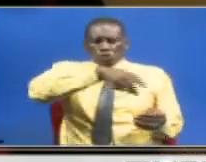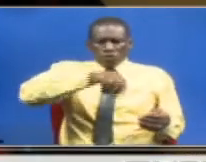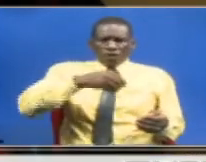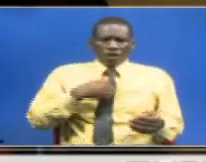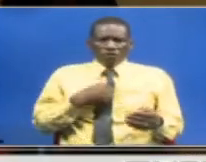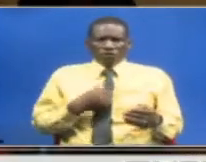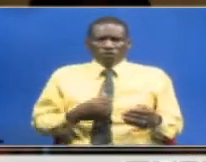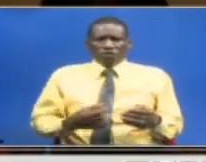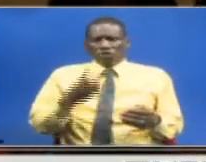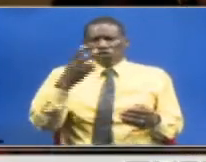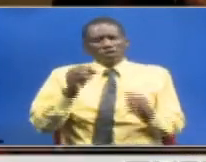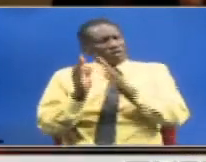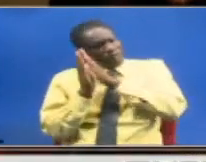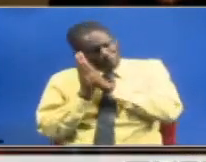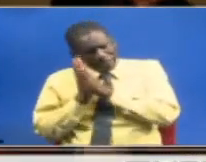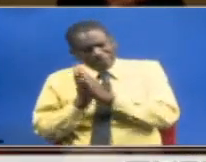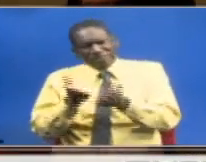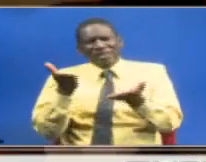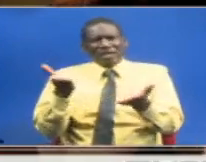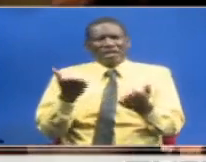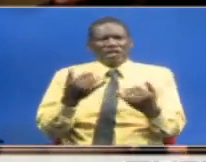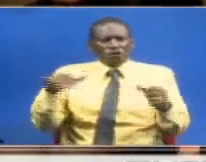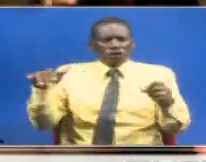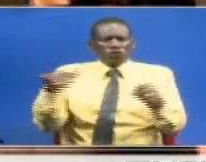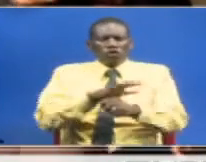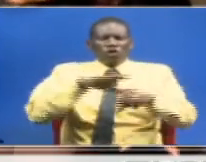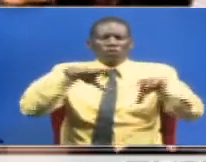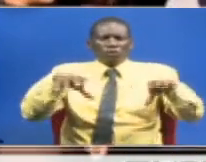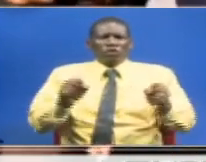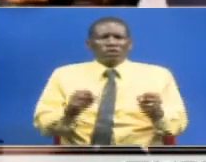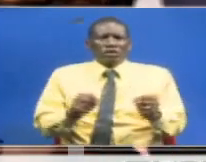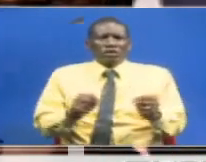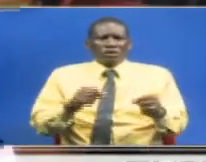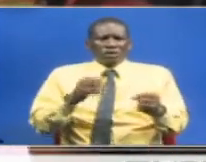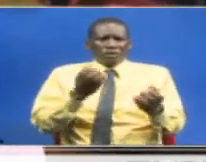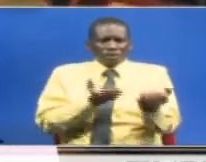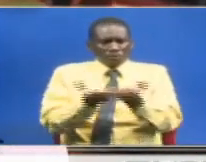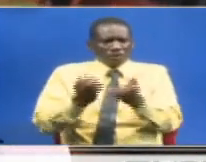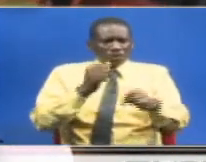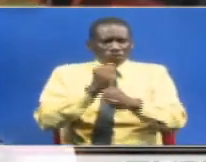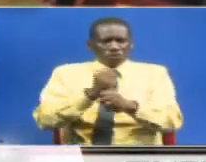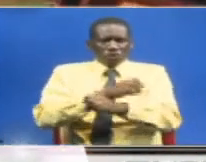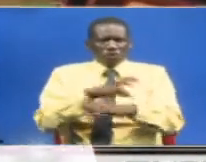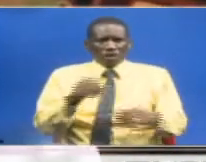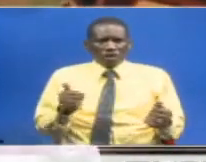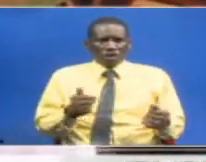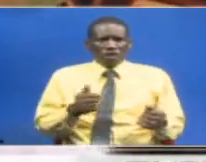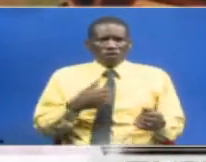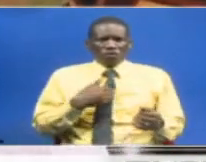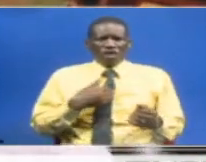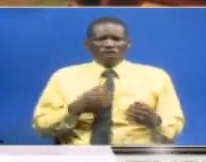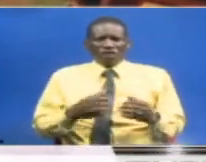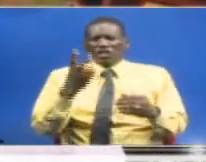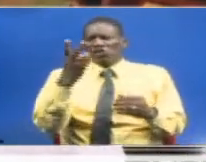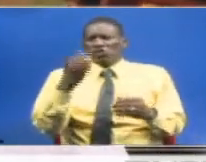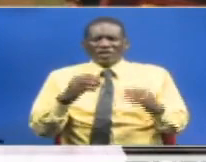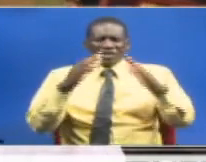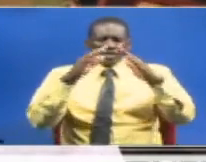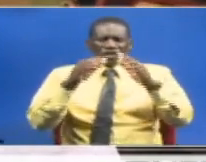bed capacity. It's currently fully booked. The business is good. Kuna manyumba karibu 20 na